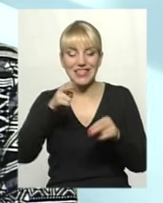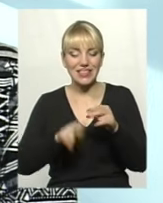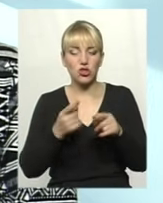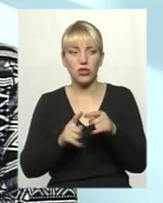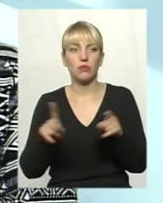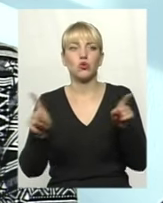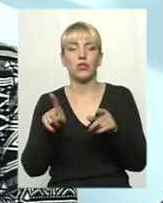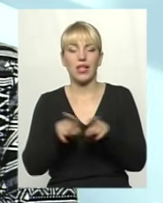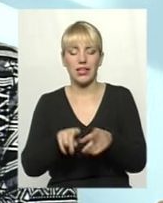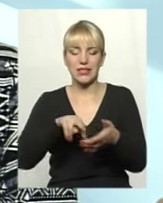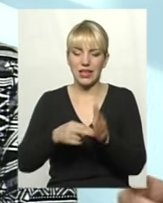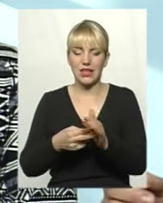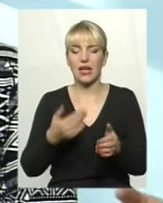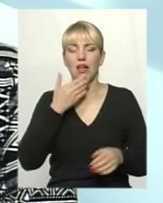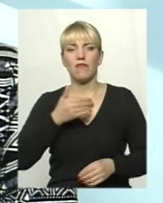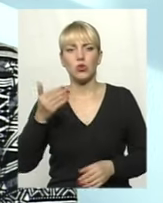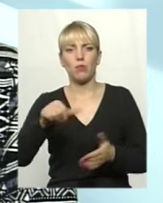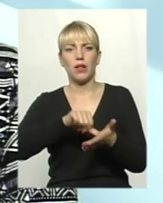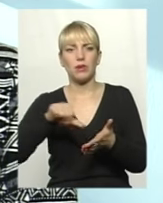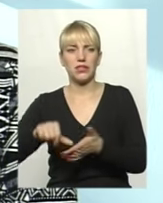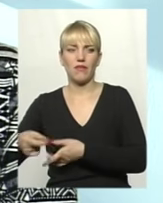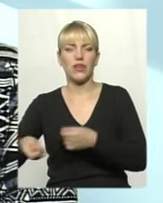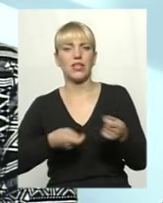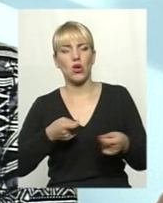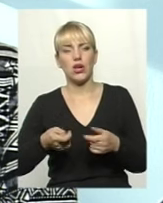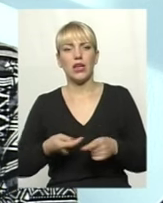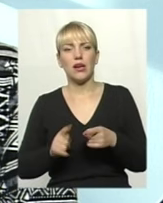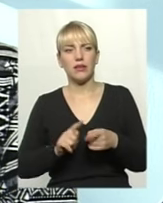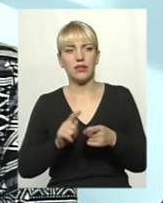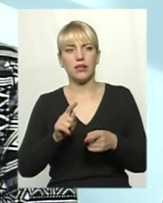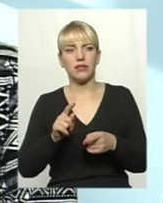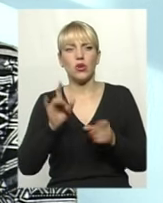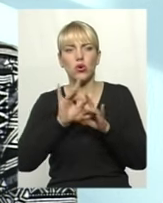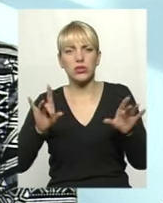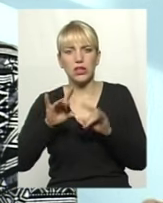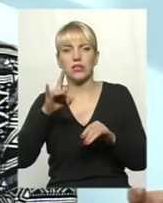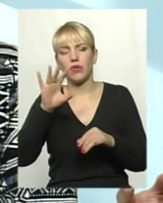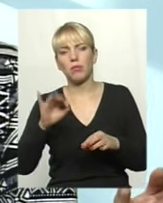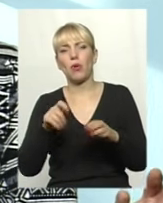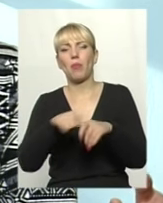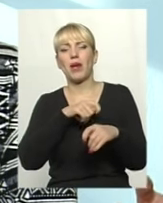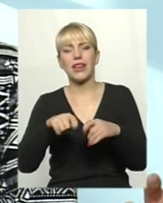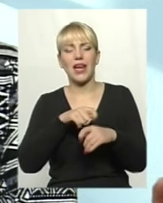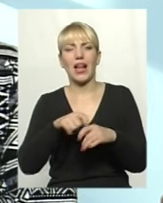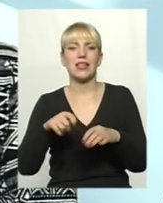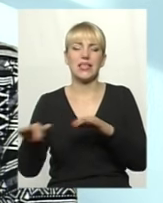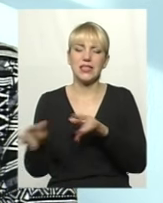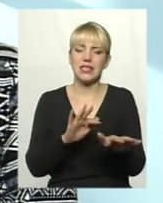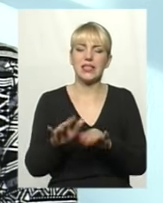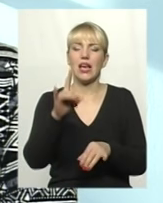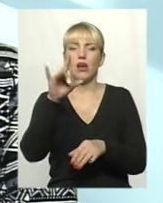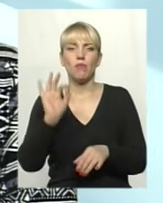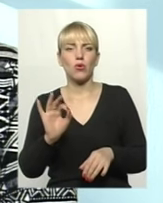що таке стратегія. Виступали представники управлінь адміністрації, розказували про нотаріальні дії, розказували